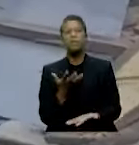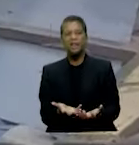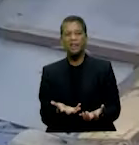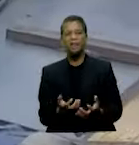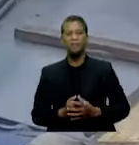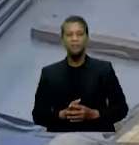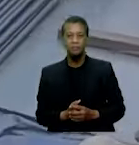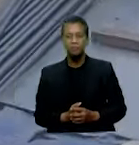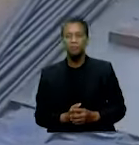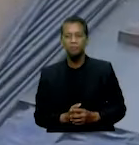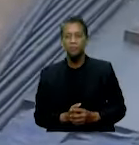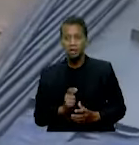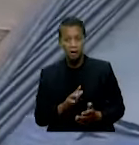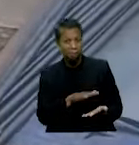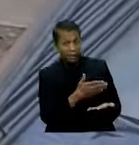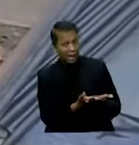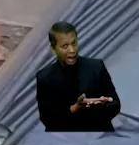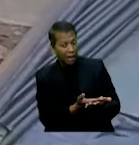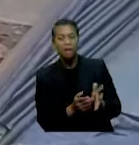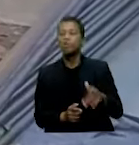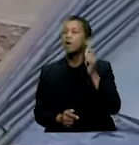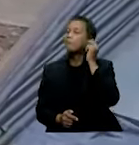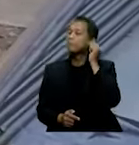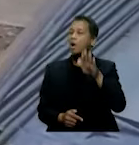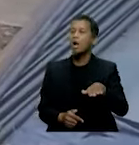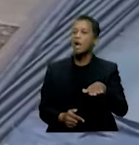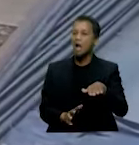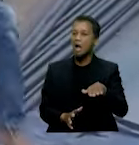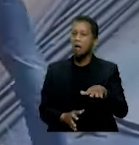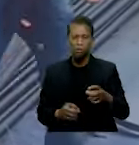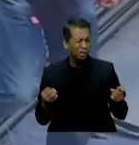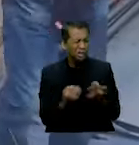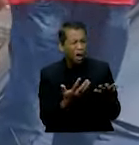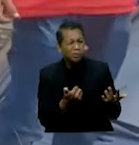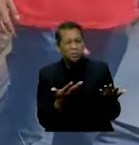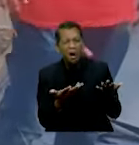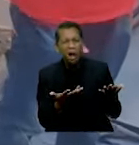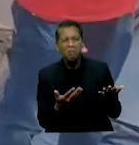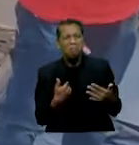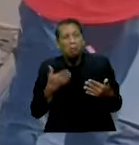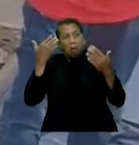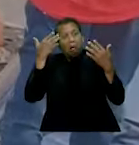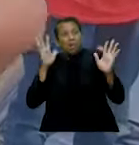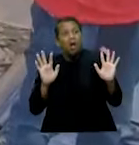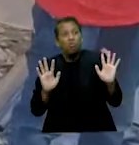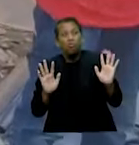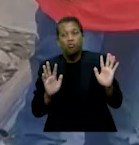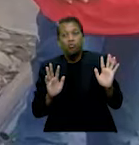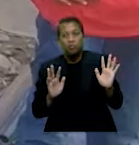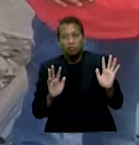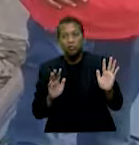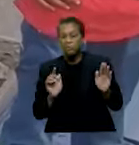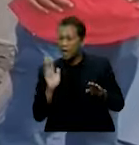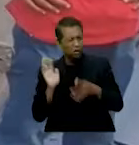Orang meninggal ya? Ya perempuan. Ah, dia kejadiannya kayak mana? Enggak tahu kejadiannya kami. Ah, tiba-tiba? Ya sampai sana.